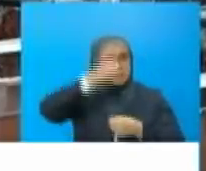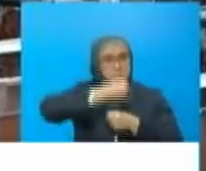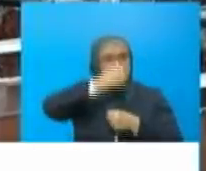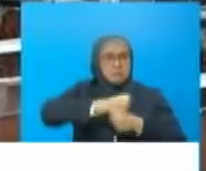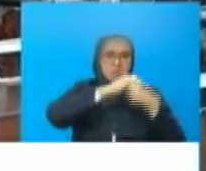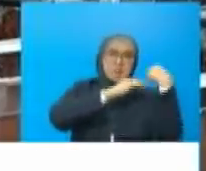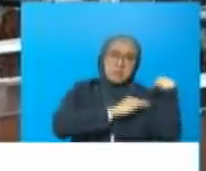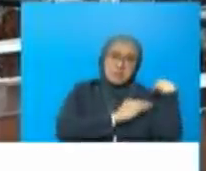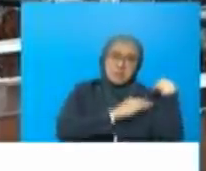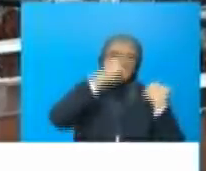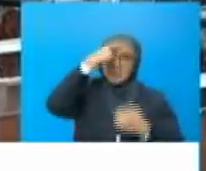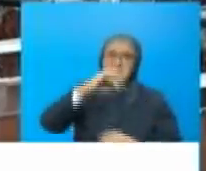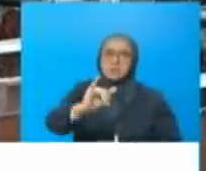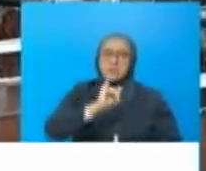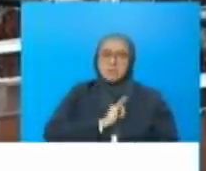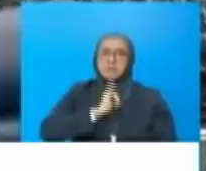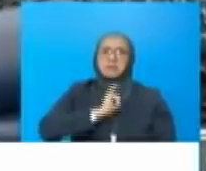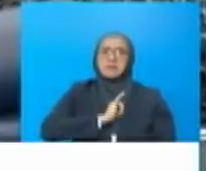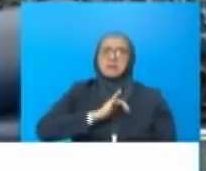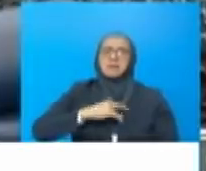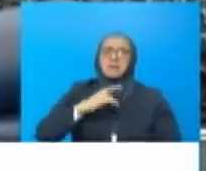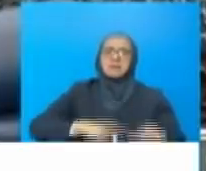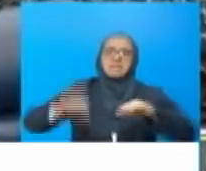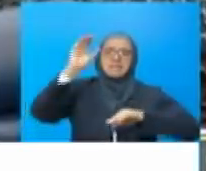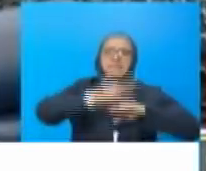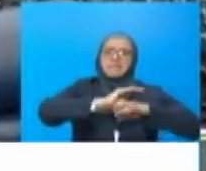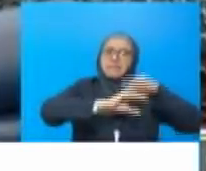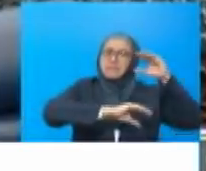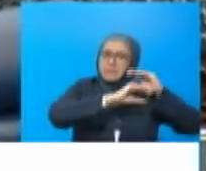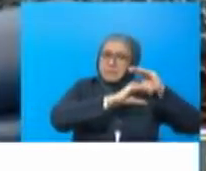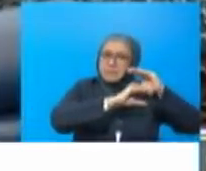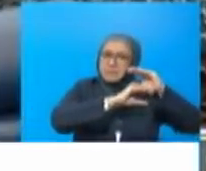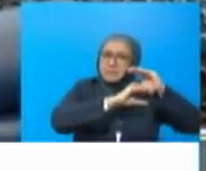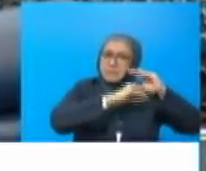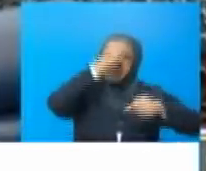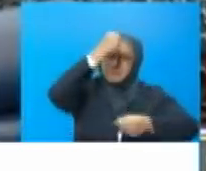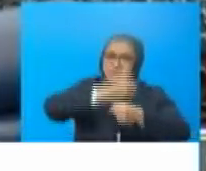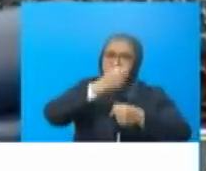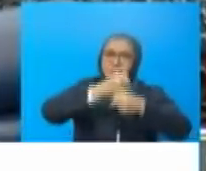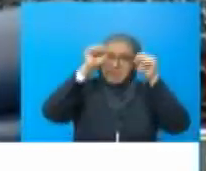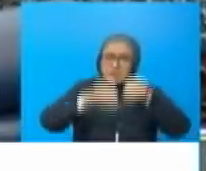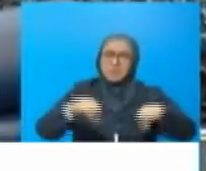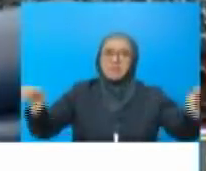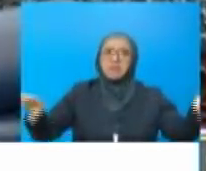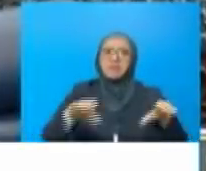kena lihat kita perlukan satu pemimpin yang boleh